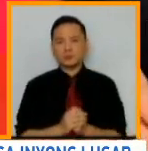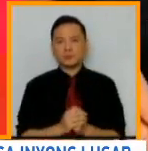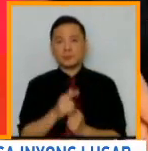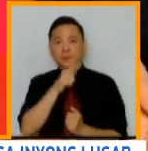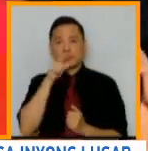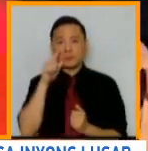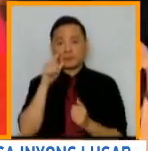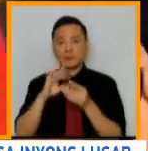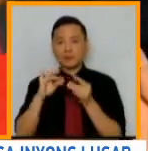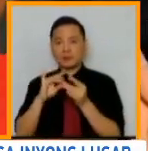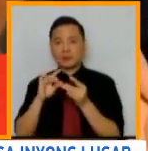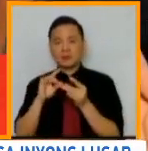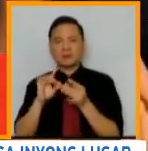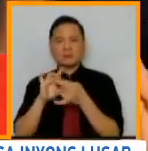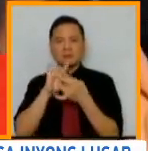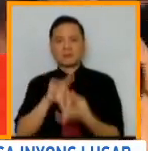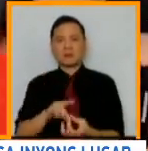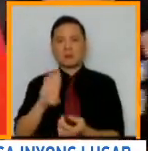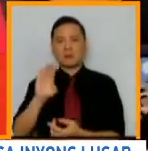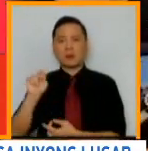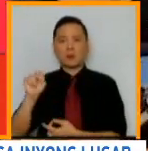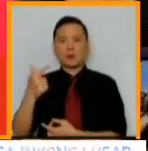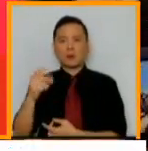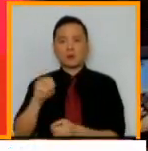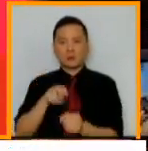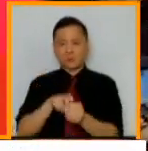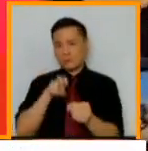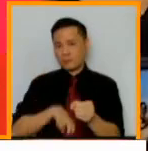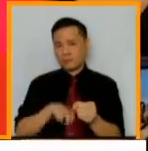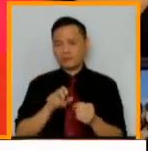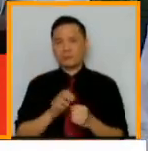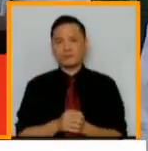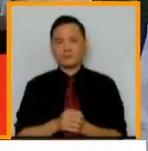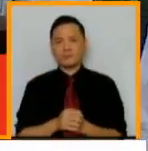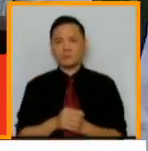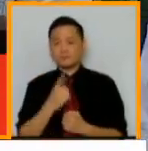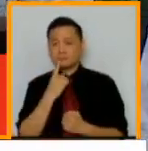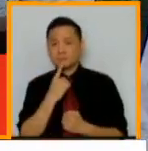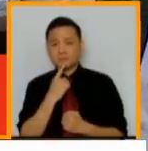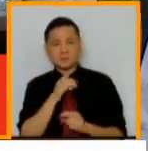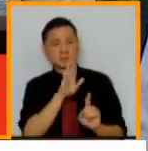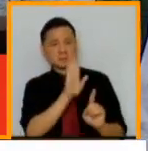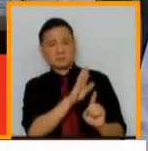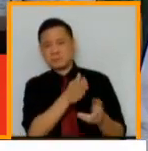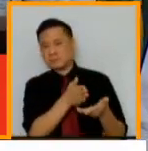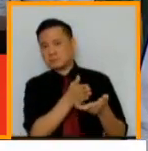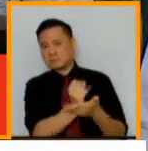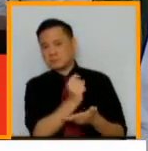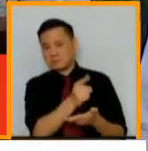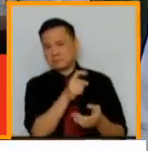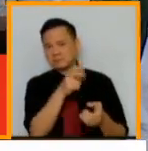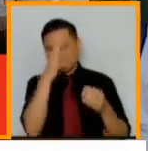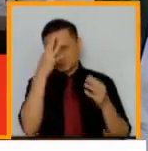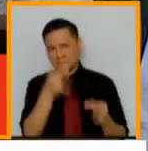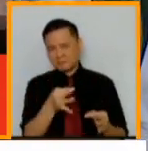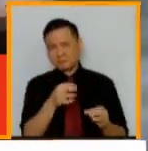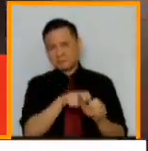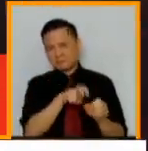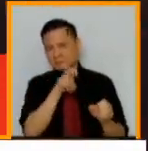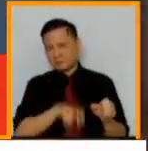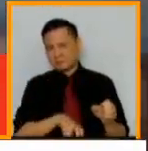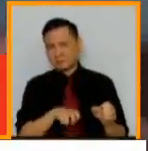Senador Bongo sa presidential race. Anya, karapatan ni Go na magdesisyon kung ayaw na niyang ituloy ang kanyang